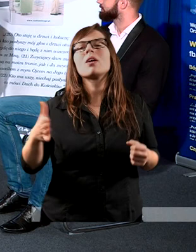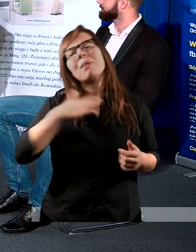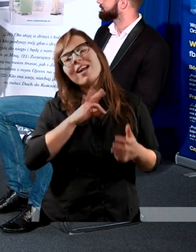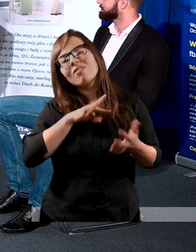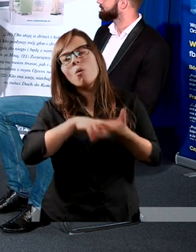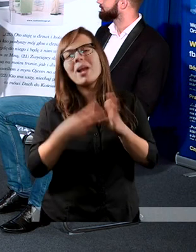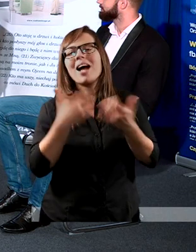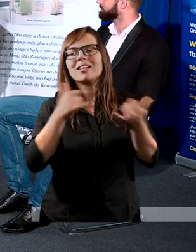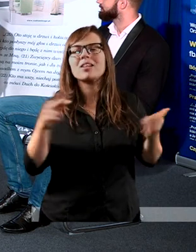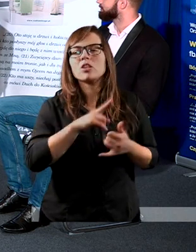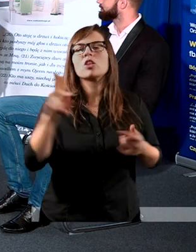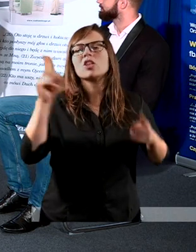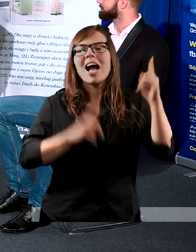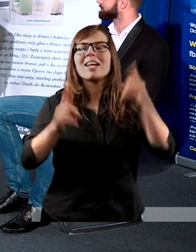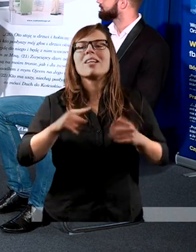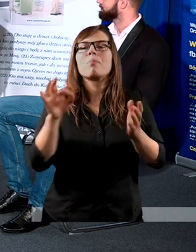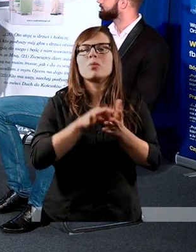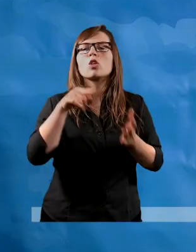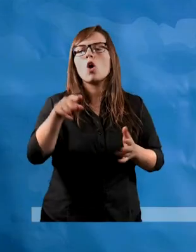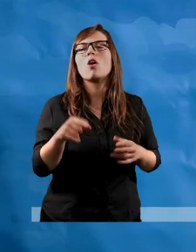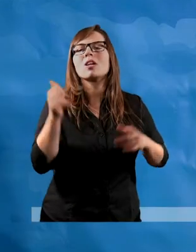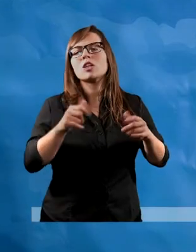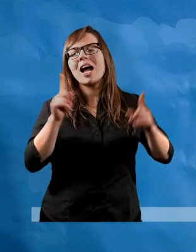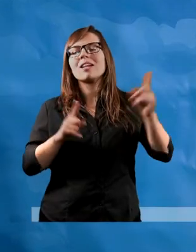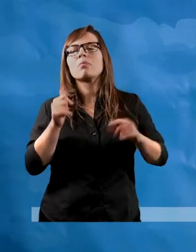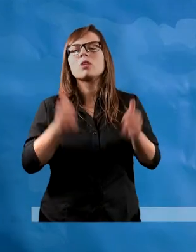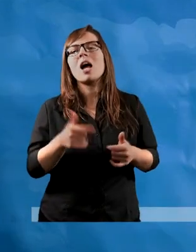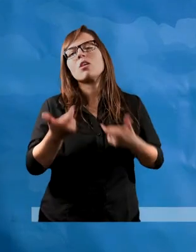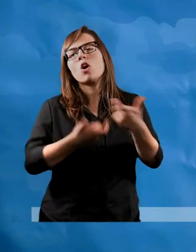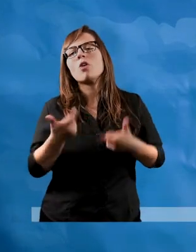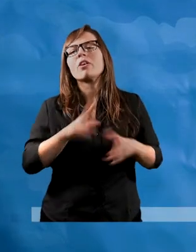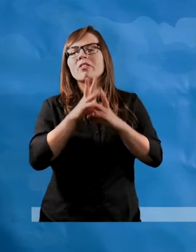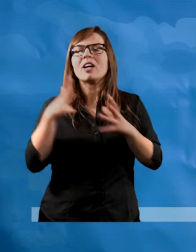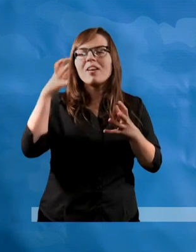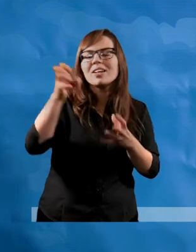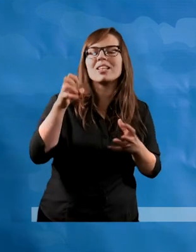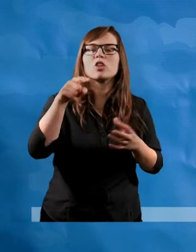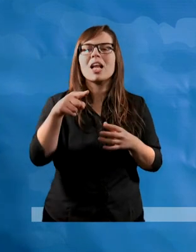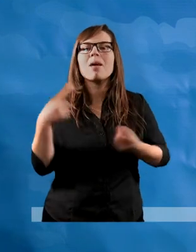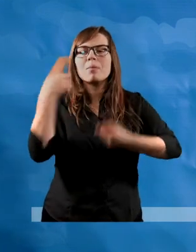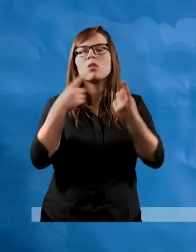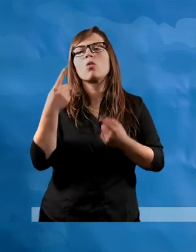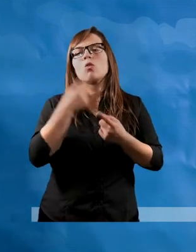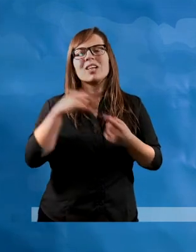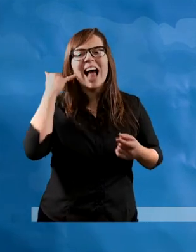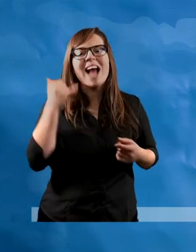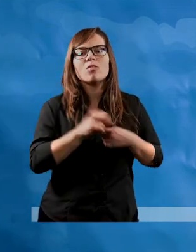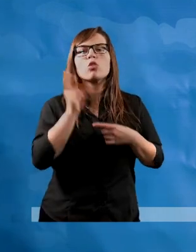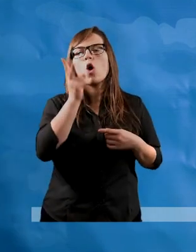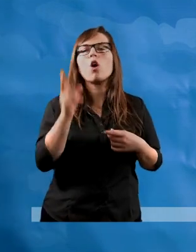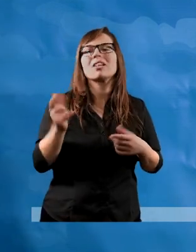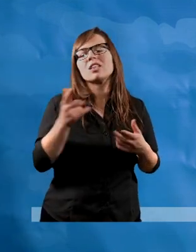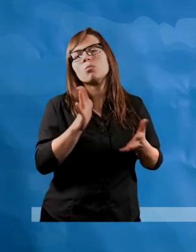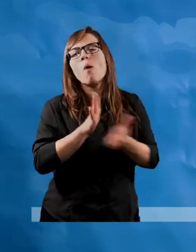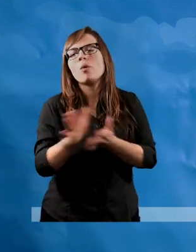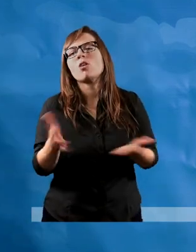swoje plany, cele. No dobrze, ale wiesz co, czasami ta służba innym, czasami jest tylko nawet to, że po prostu słyszysz taką myśl, kurczę, zadzwoń do kogoś, po